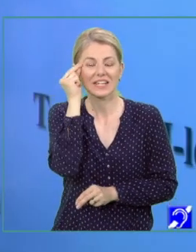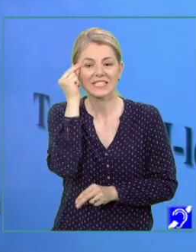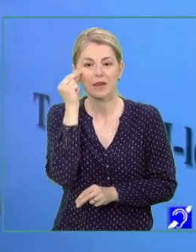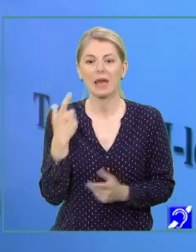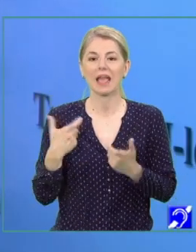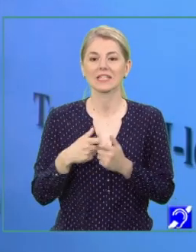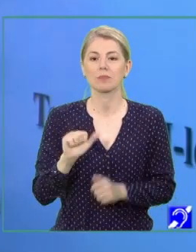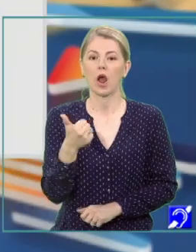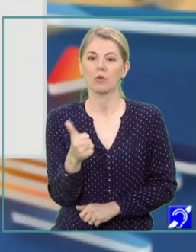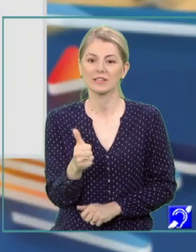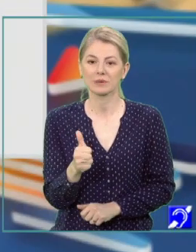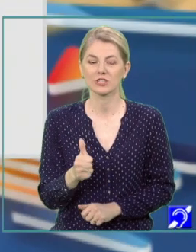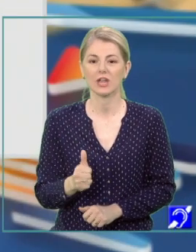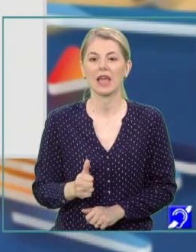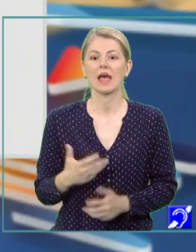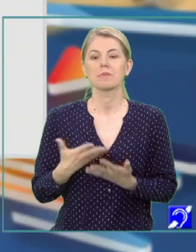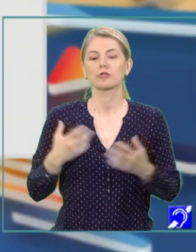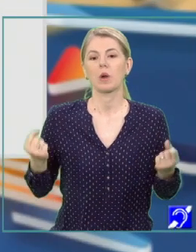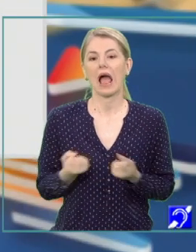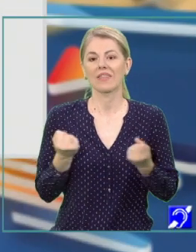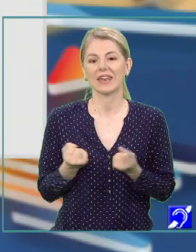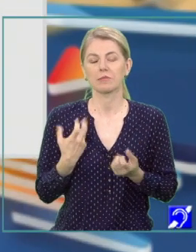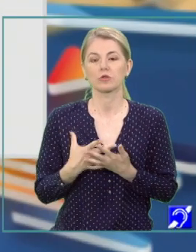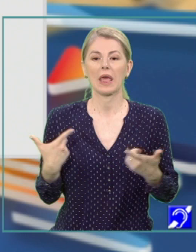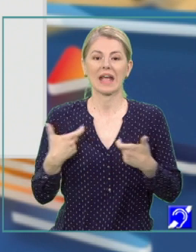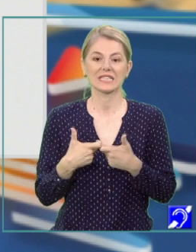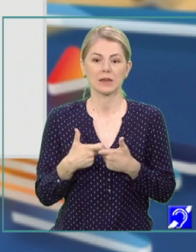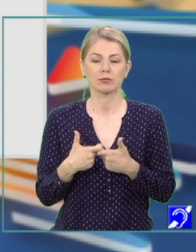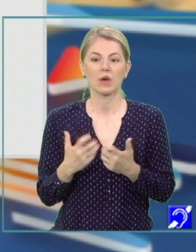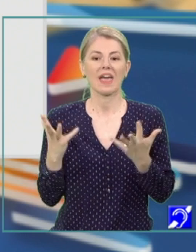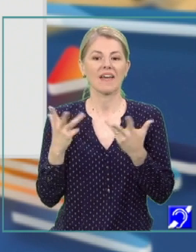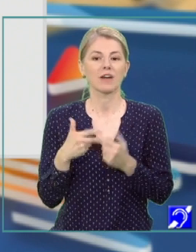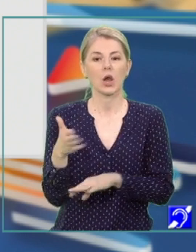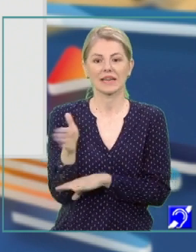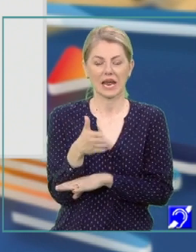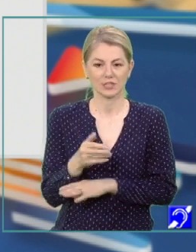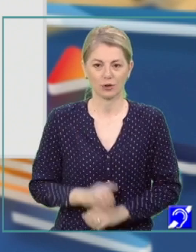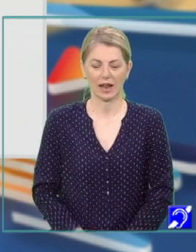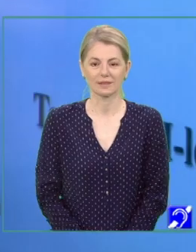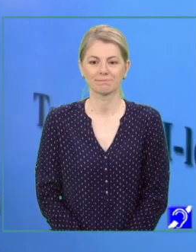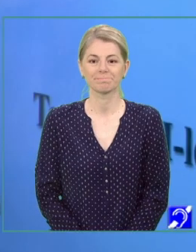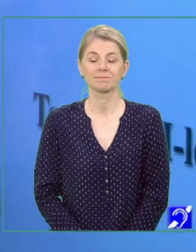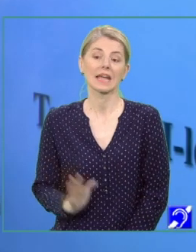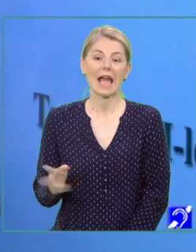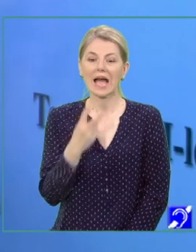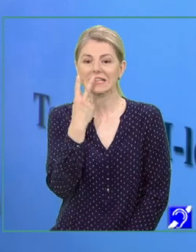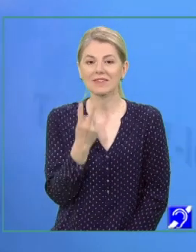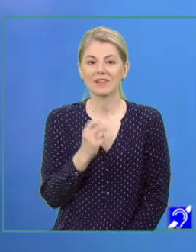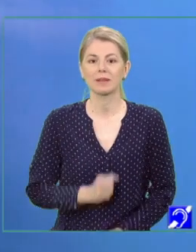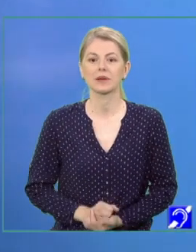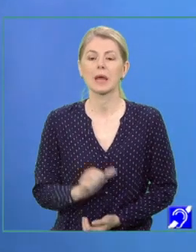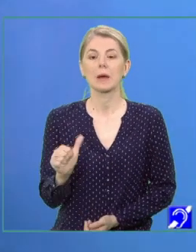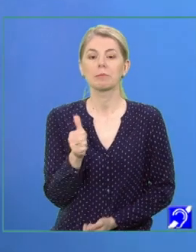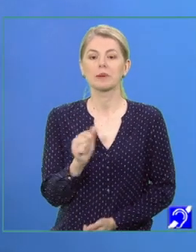al 11-lea, test de antrenament pentru examenul de evaluare național. Ia să vedem.